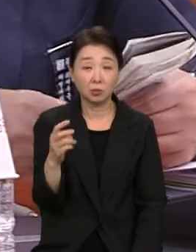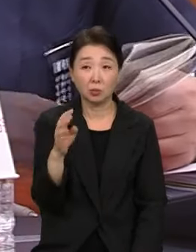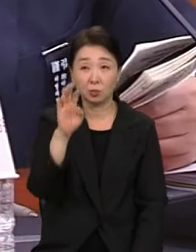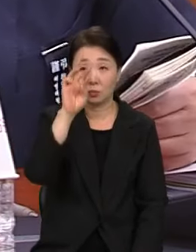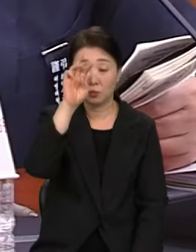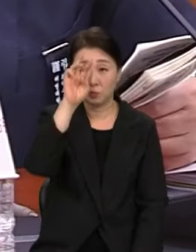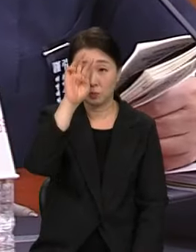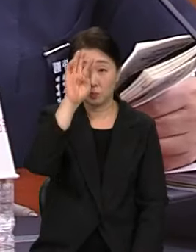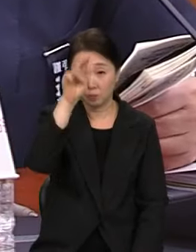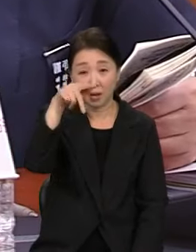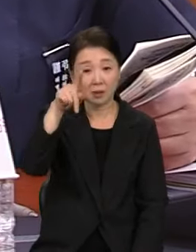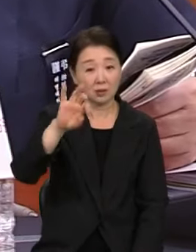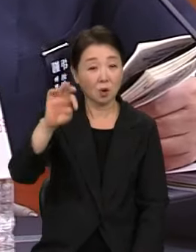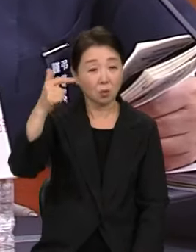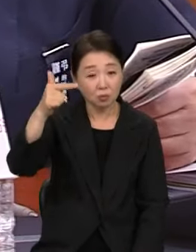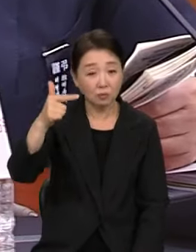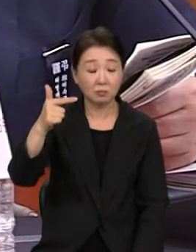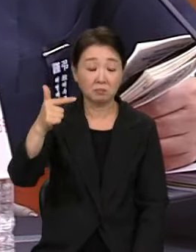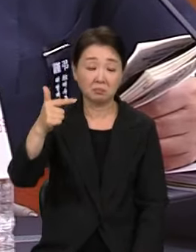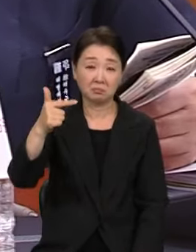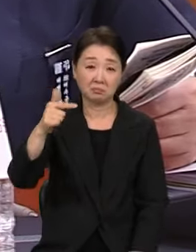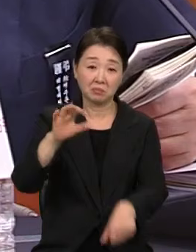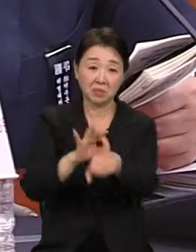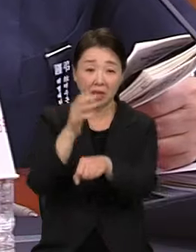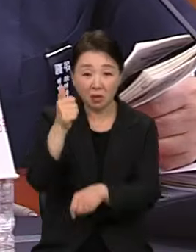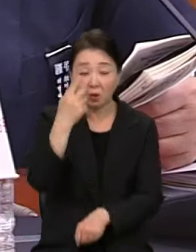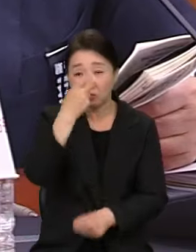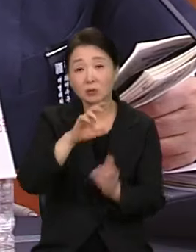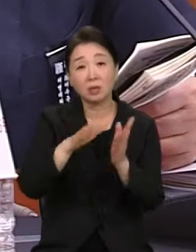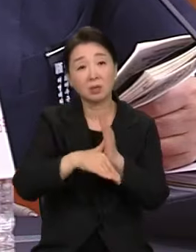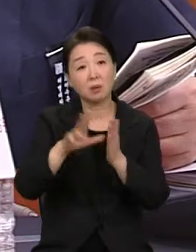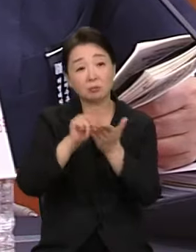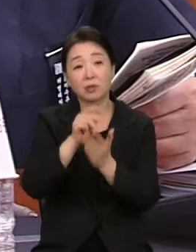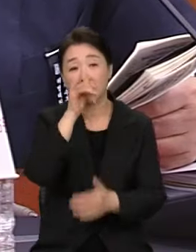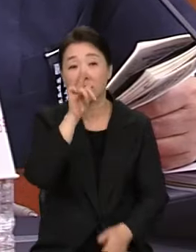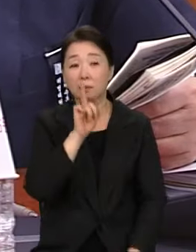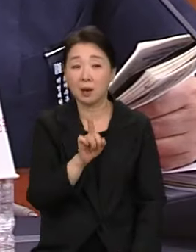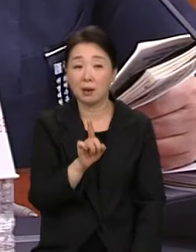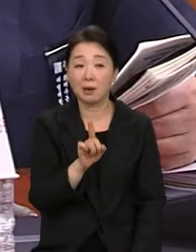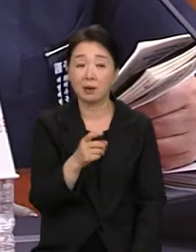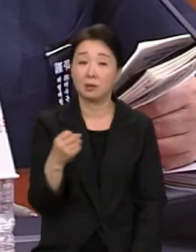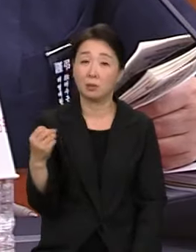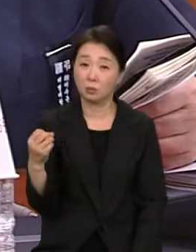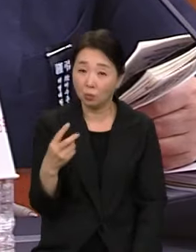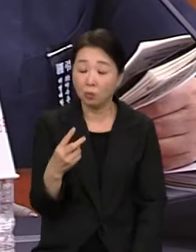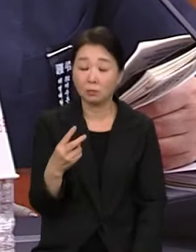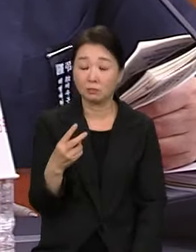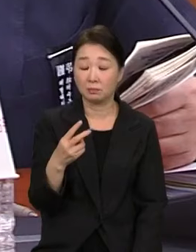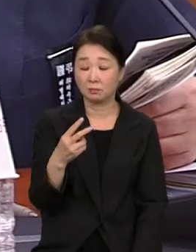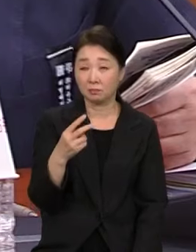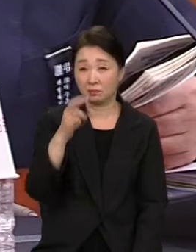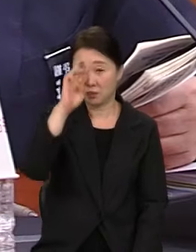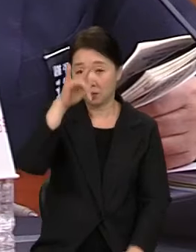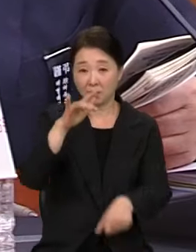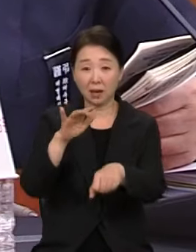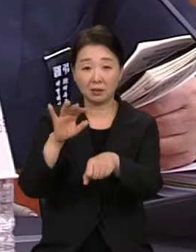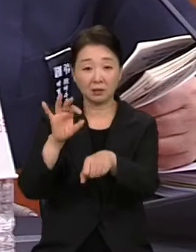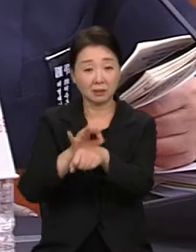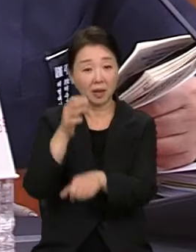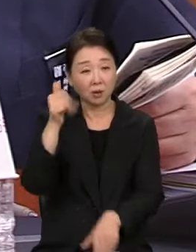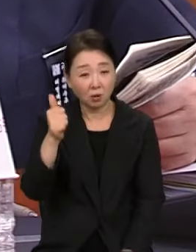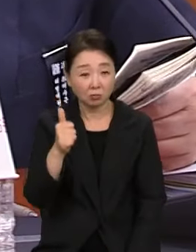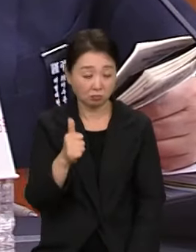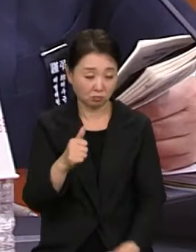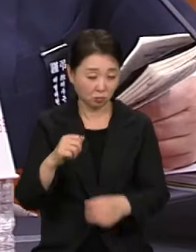대령 수사 절차에도 문제가 있다. 그리고 박 대령의 변호인